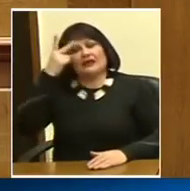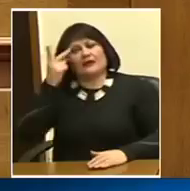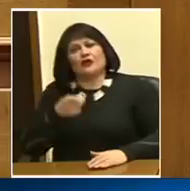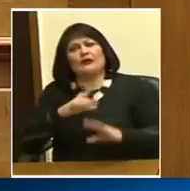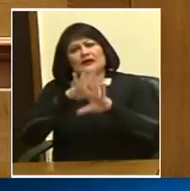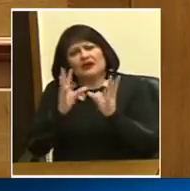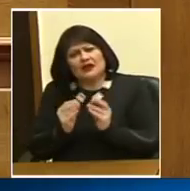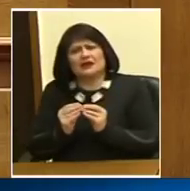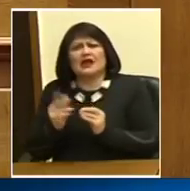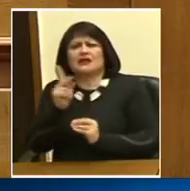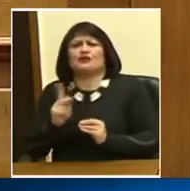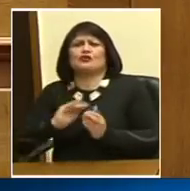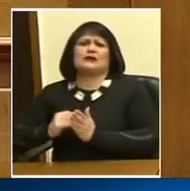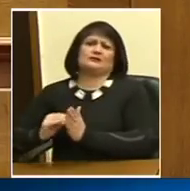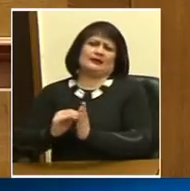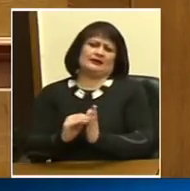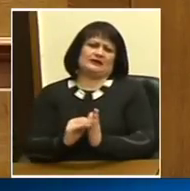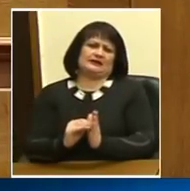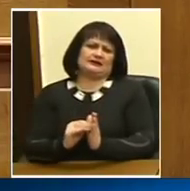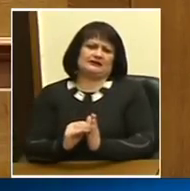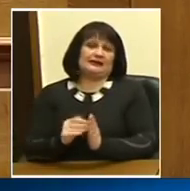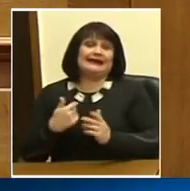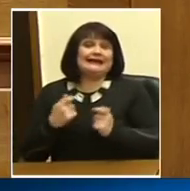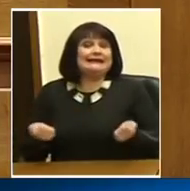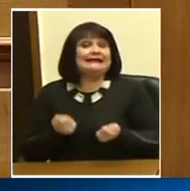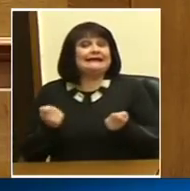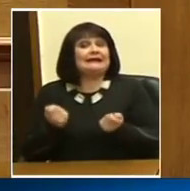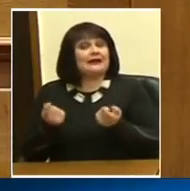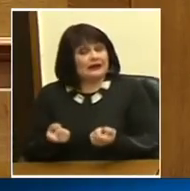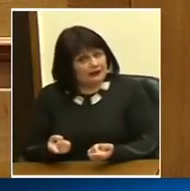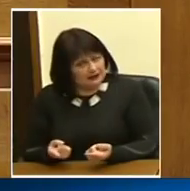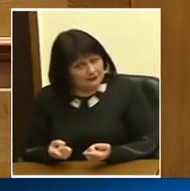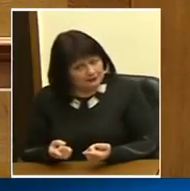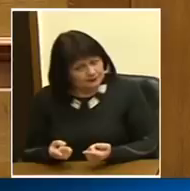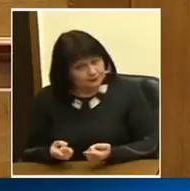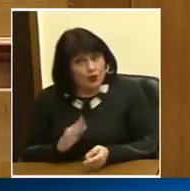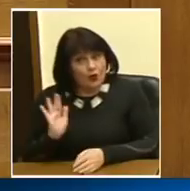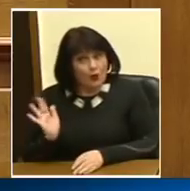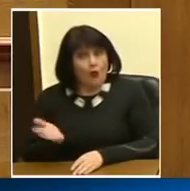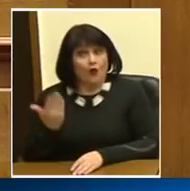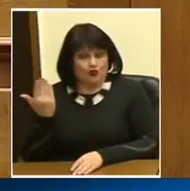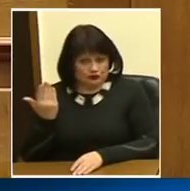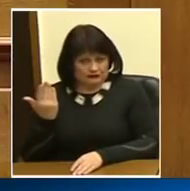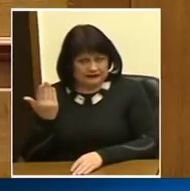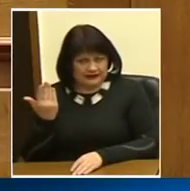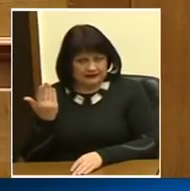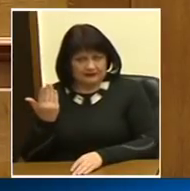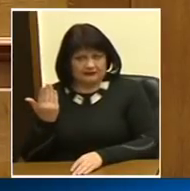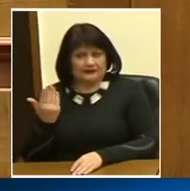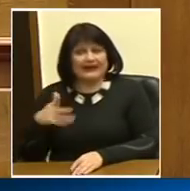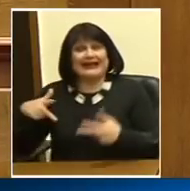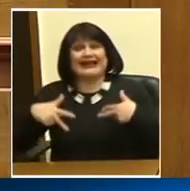κοινωνικών υπηρεσιών. Και τι συμβαίνει, κυρίες και κύριοι συνάδελφοι? Όταν αδυνατίζει το αριστερό χέρι του